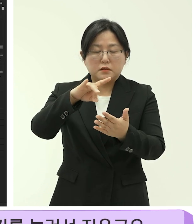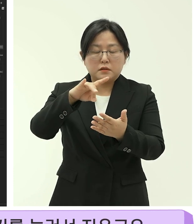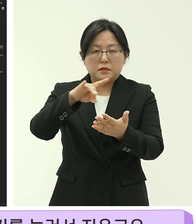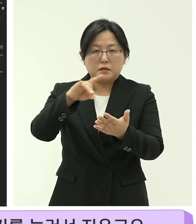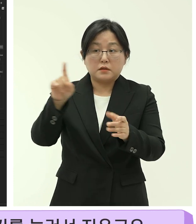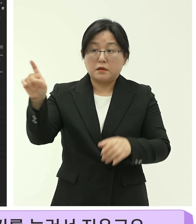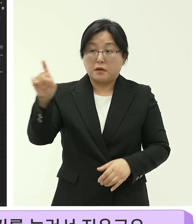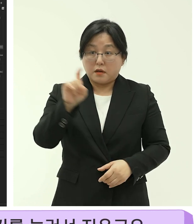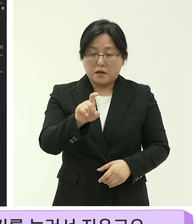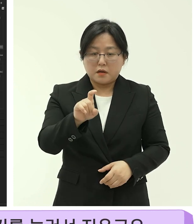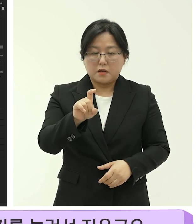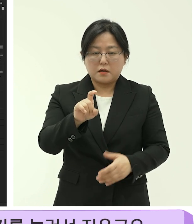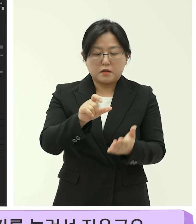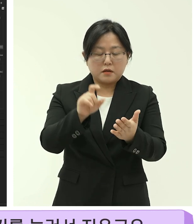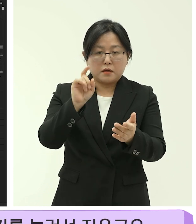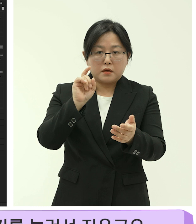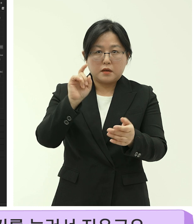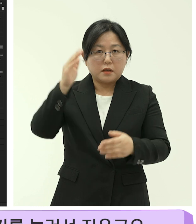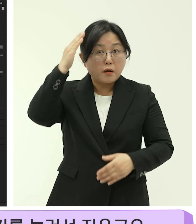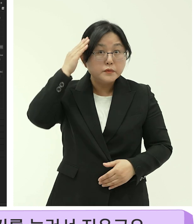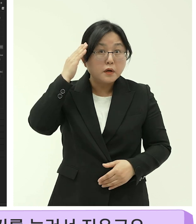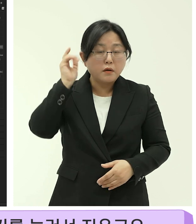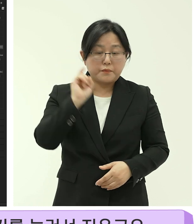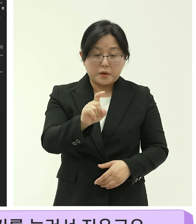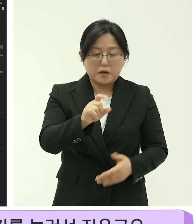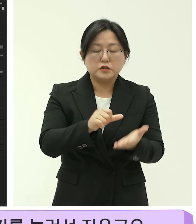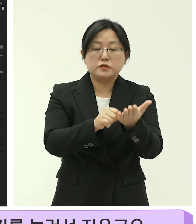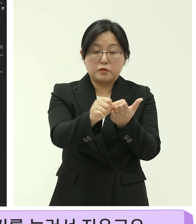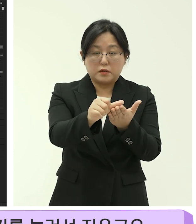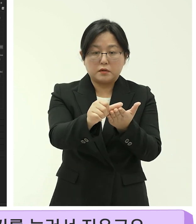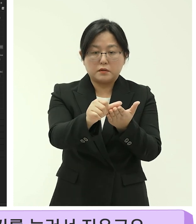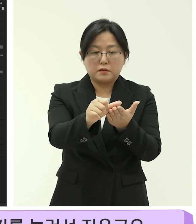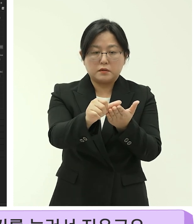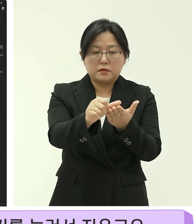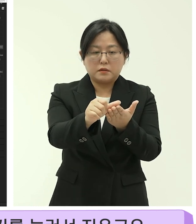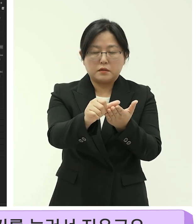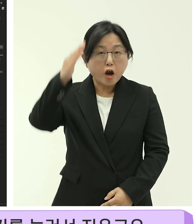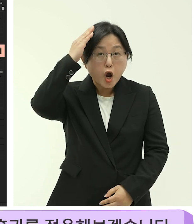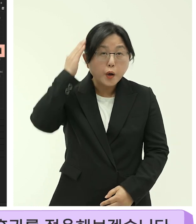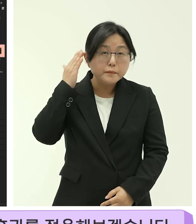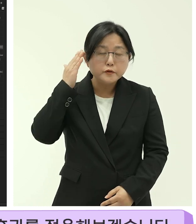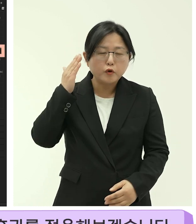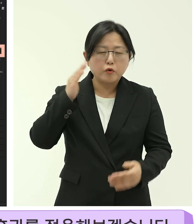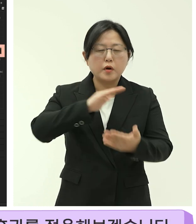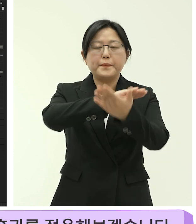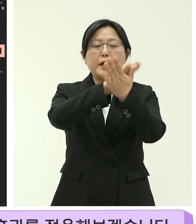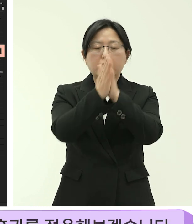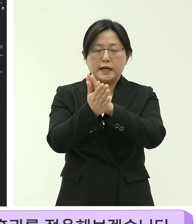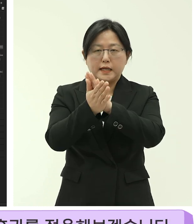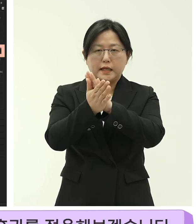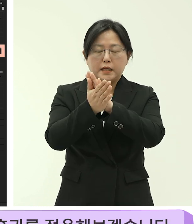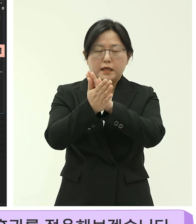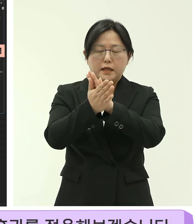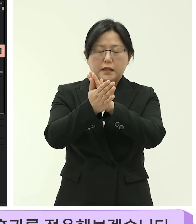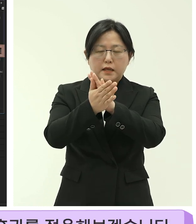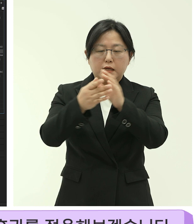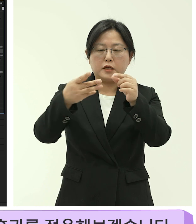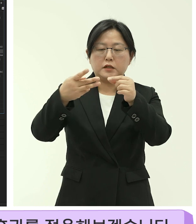우리가 적용된 그 전환 효과를 클릭하고 딜리트 키를 눌러서 지우고요. 검정으로